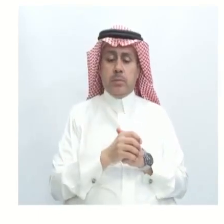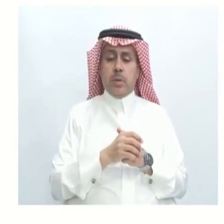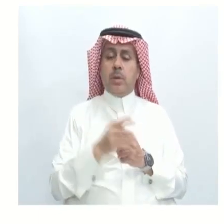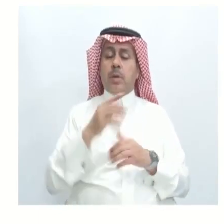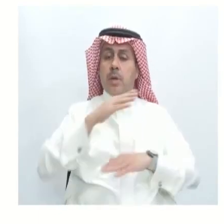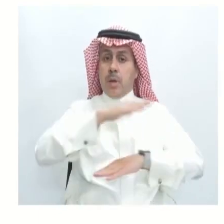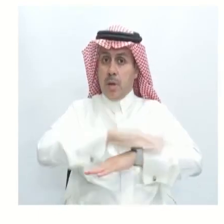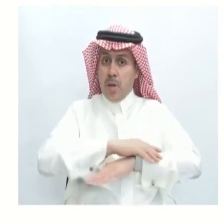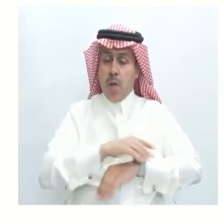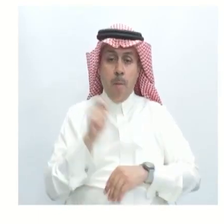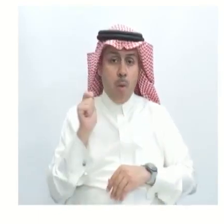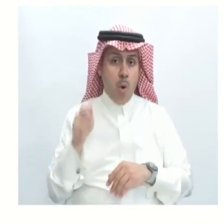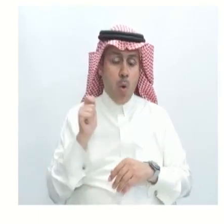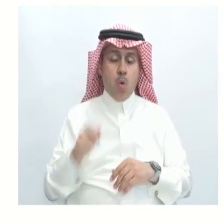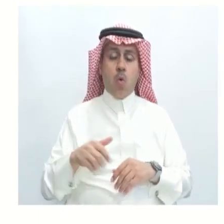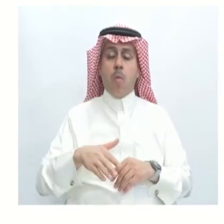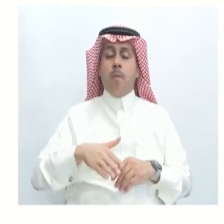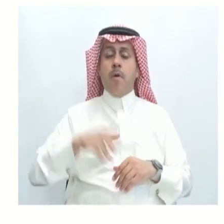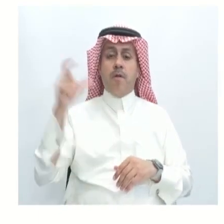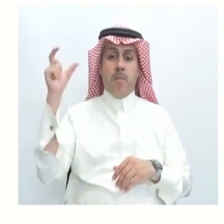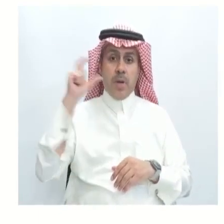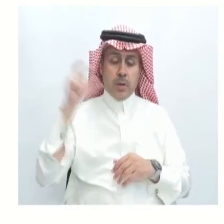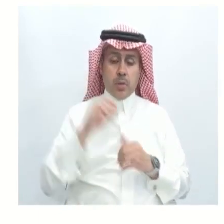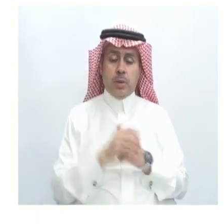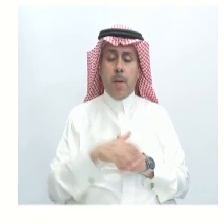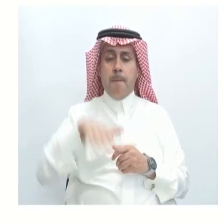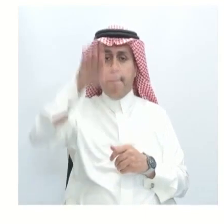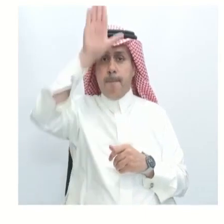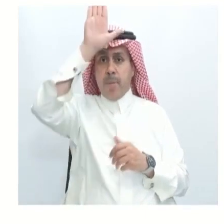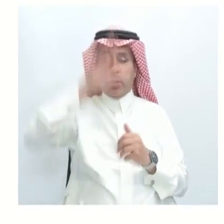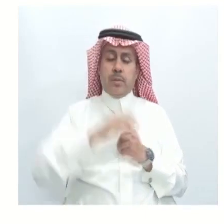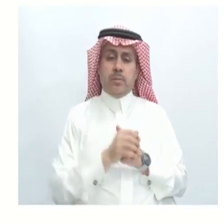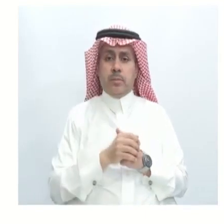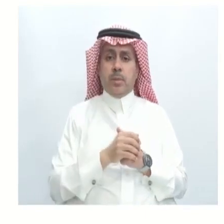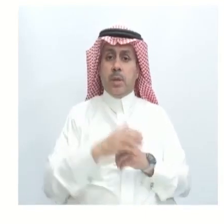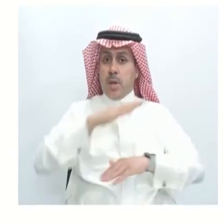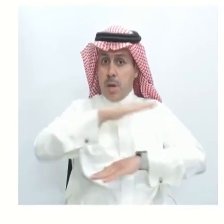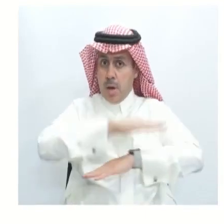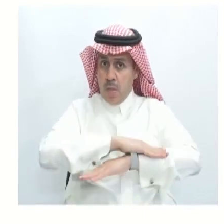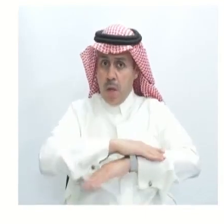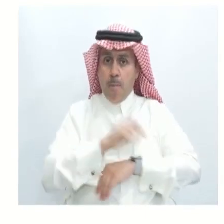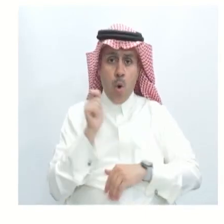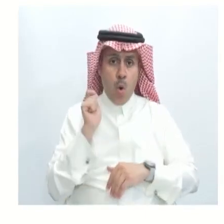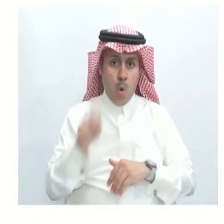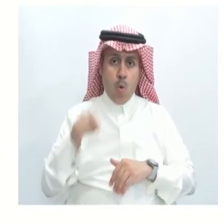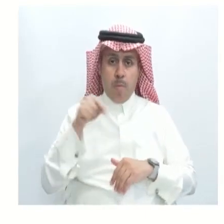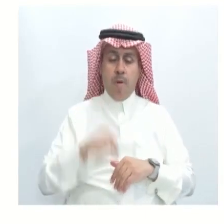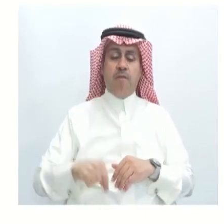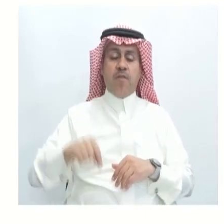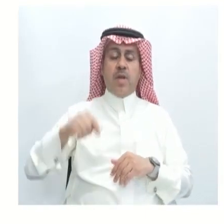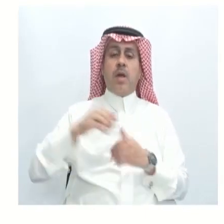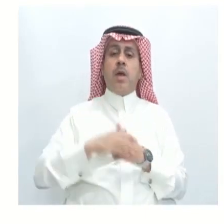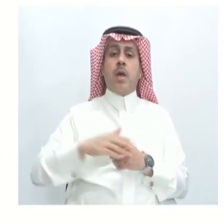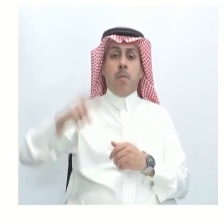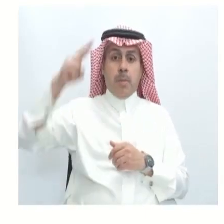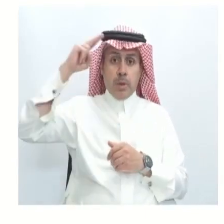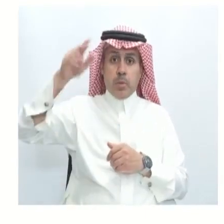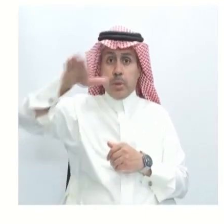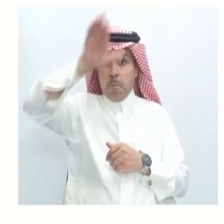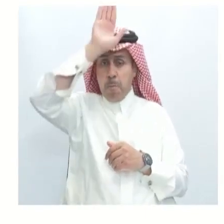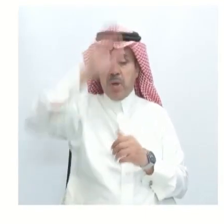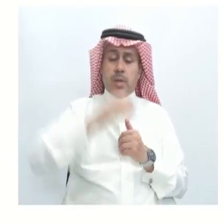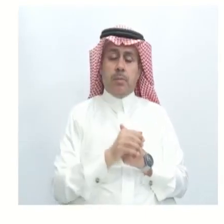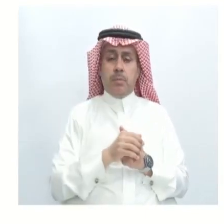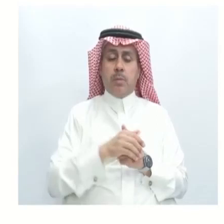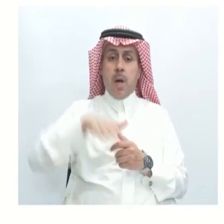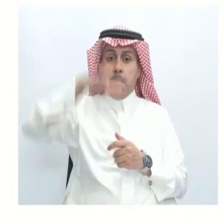نظام الحكم في المملكه العربيه ملكي نظام الحكم في المملكه السعوديه الملكي والحكم يكون في